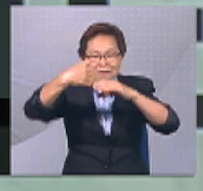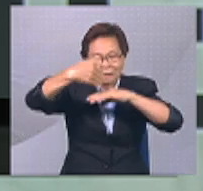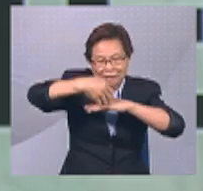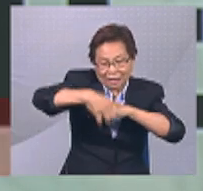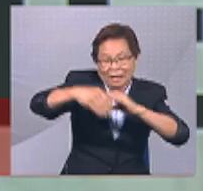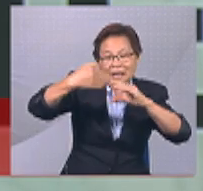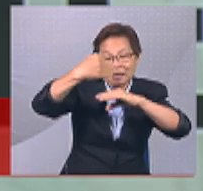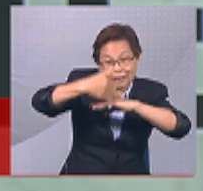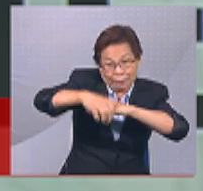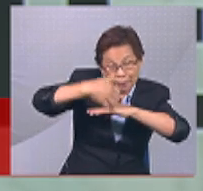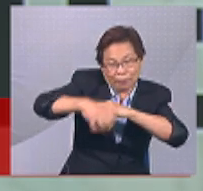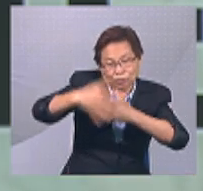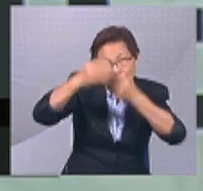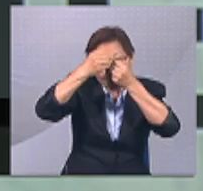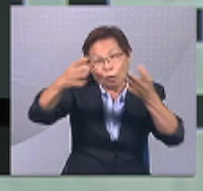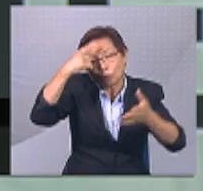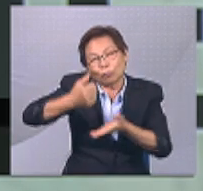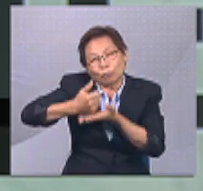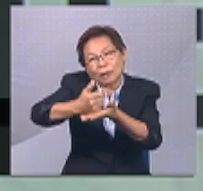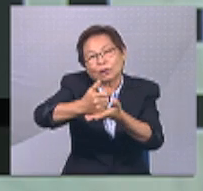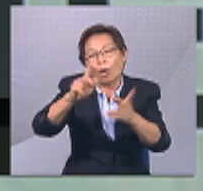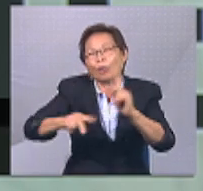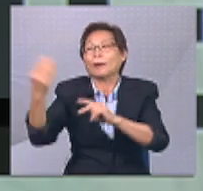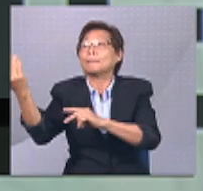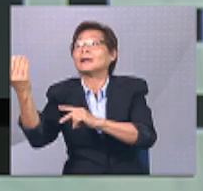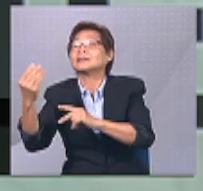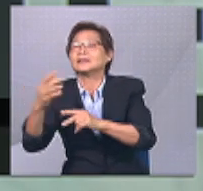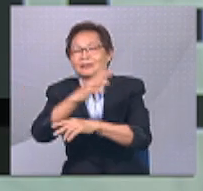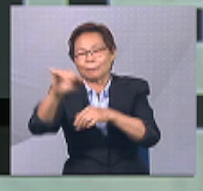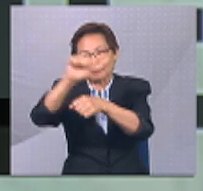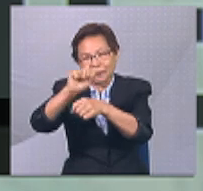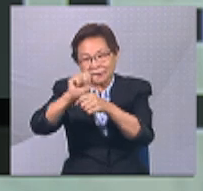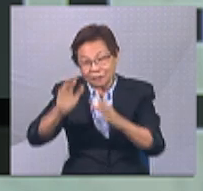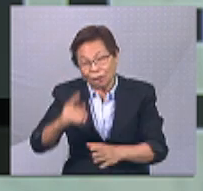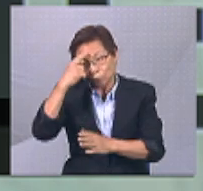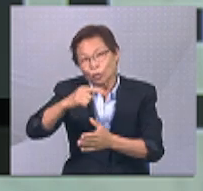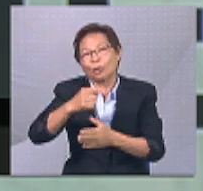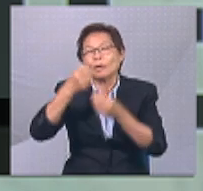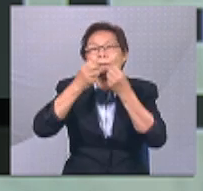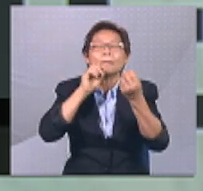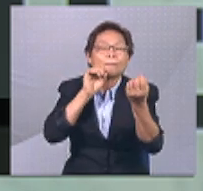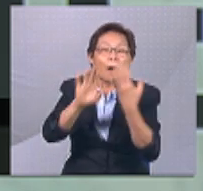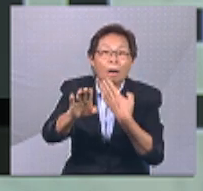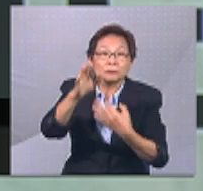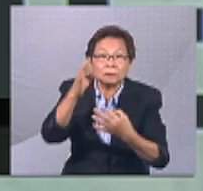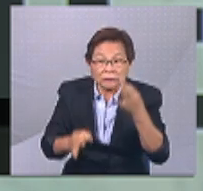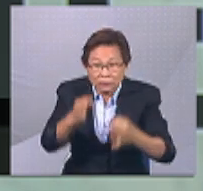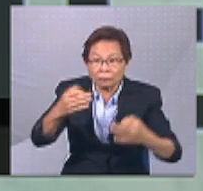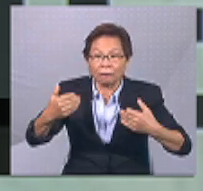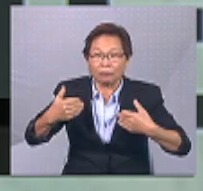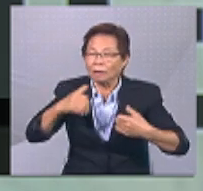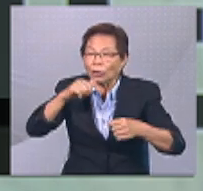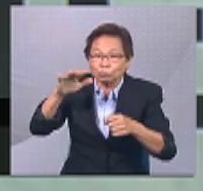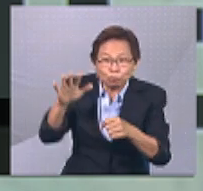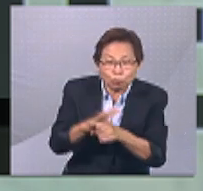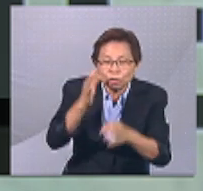telah dimaklumkan bagi membantu orang umum dan kaki tangan untuk memberi maklum balas kiranya didapati